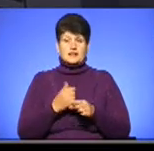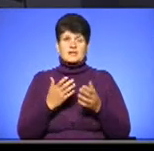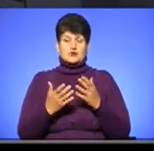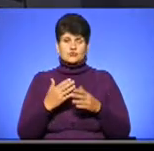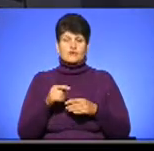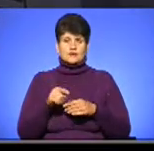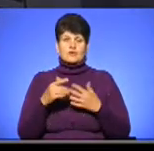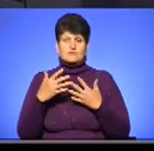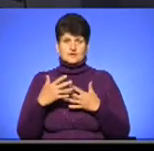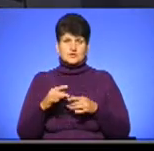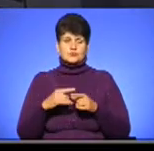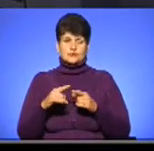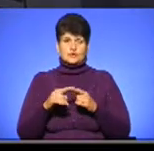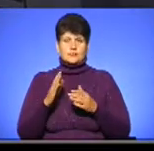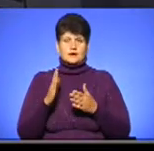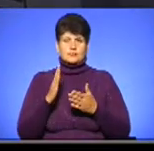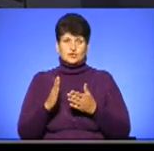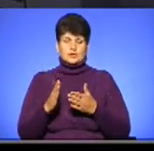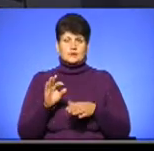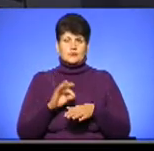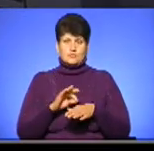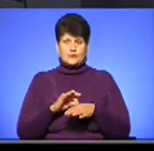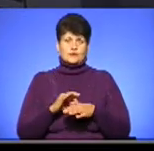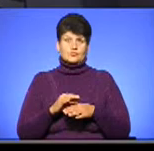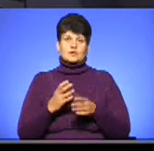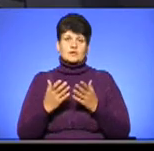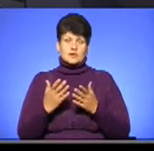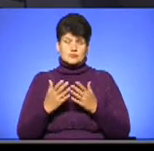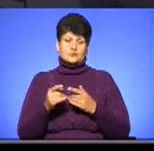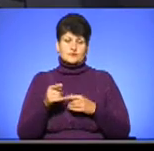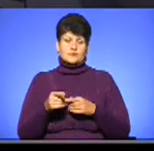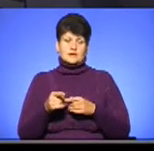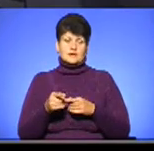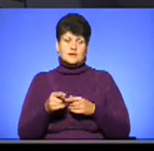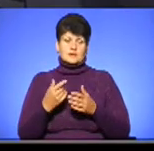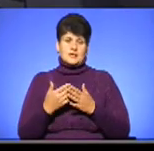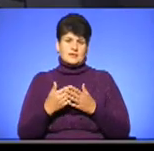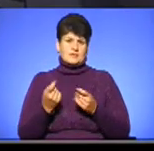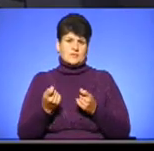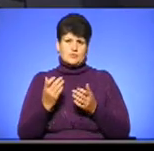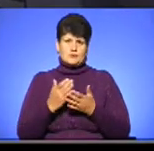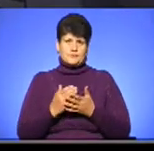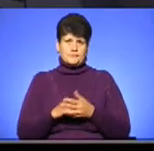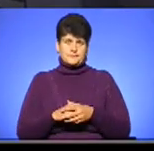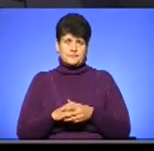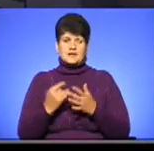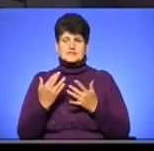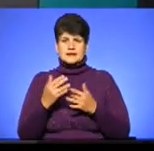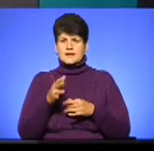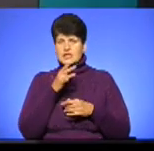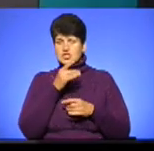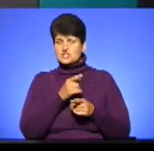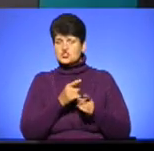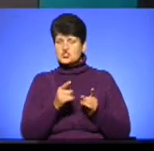вона скоро має бути клініка, вона прокоте вакцину, то, звичайно, що може таке бути, що... Хоча таких прикладів мало. Скільки триває цей час, коли